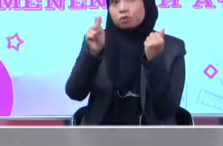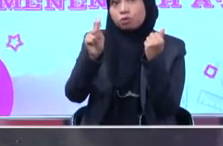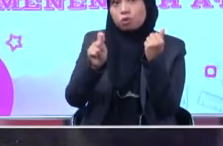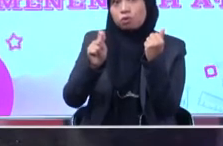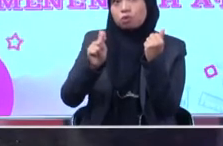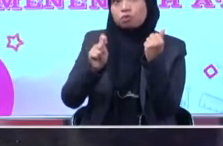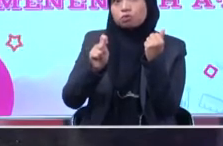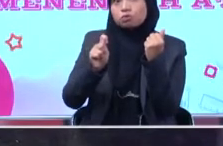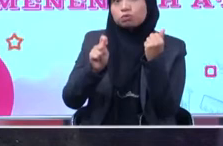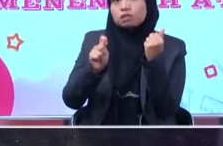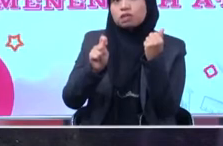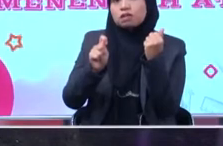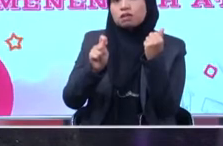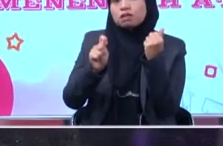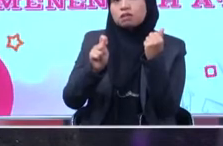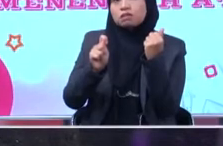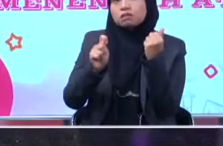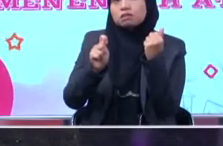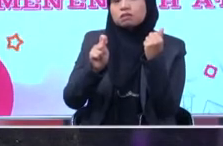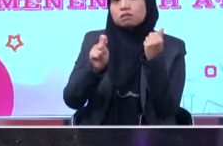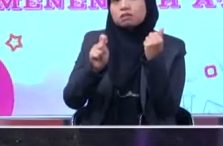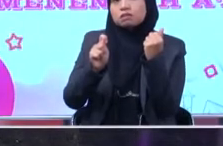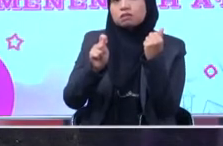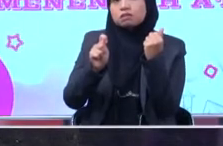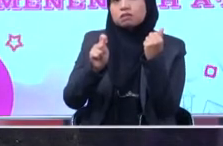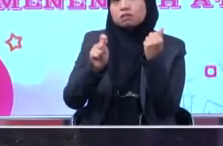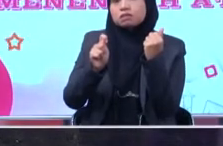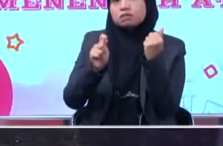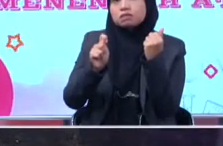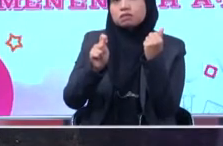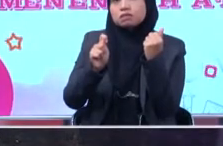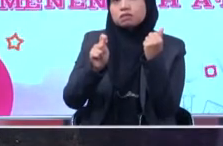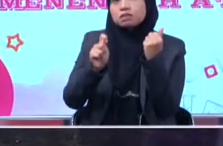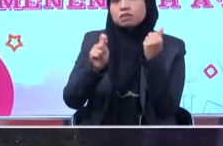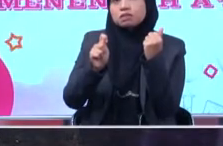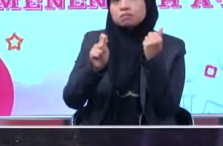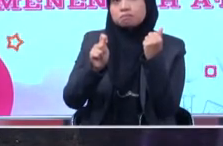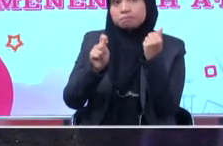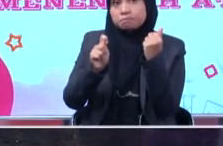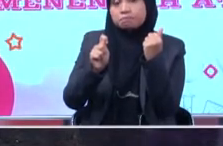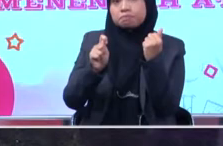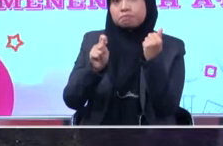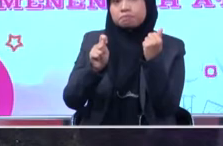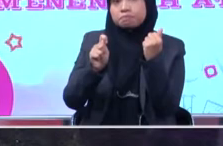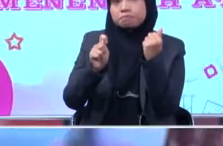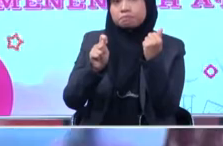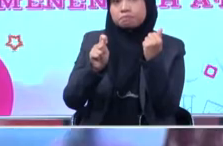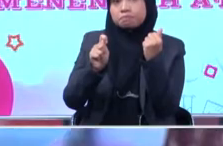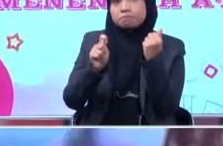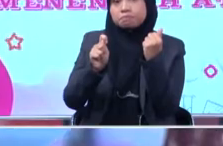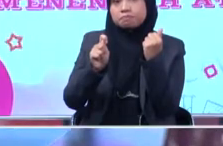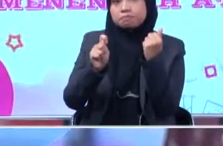dalam tak belajar bersama-sama tas sajim dazzle